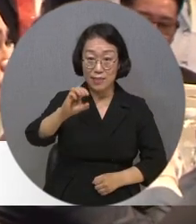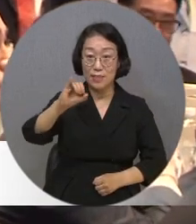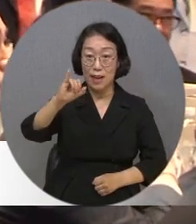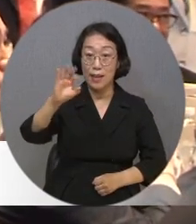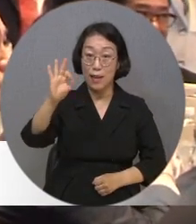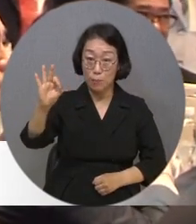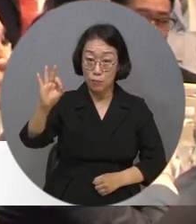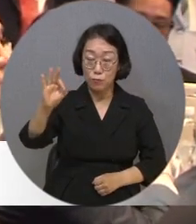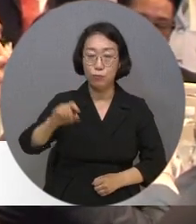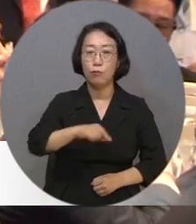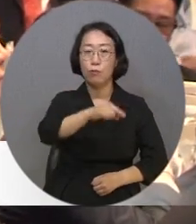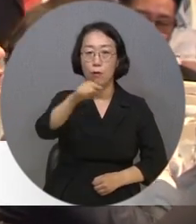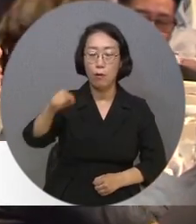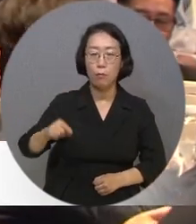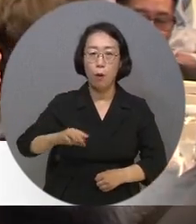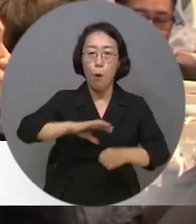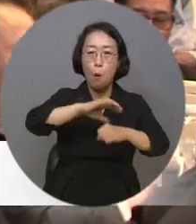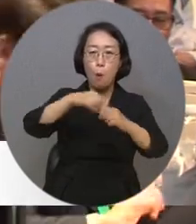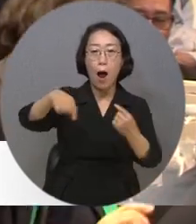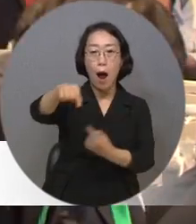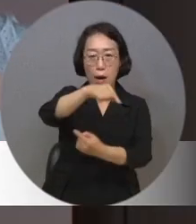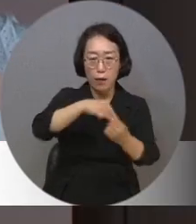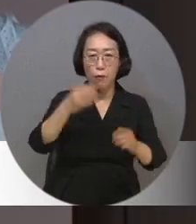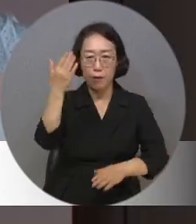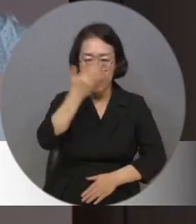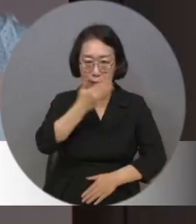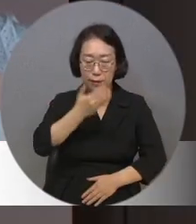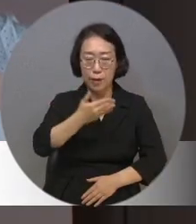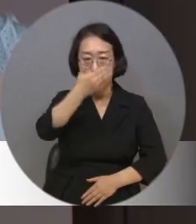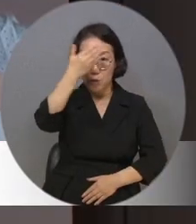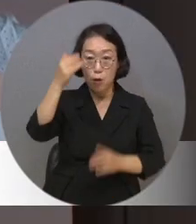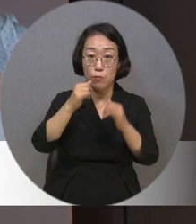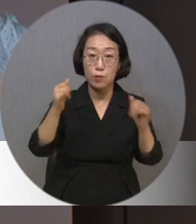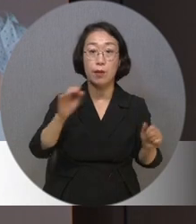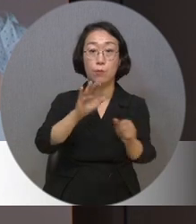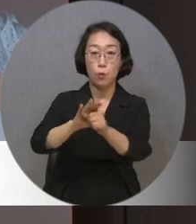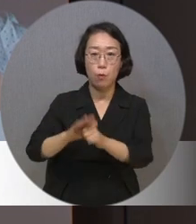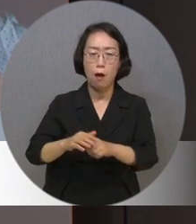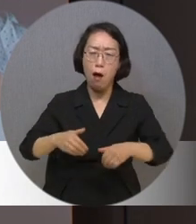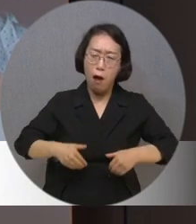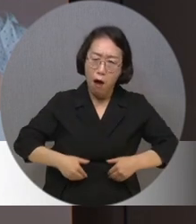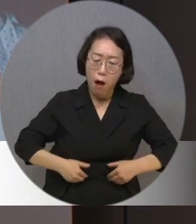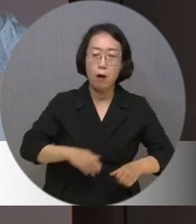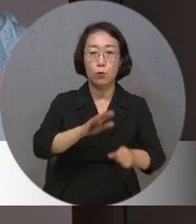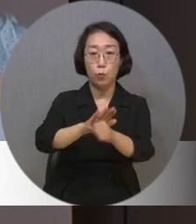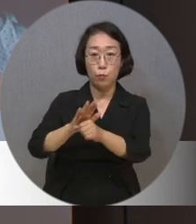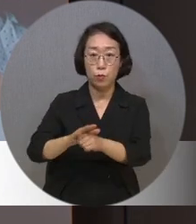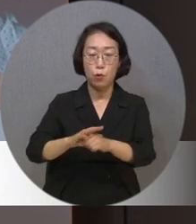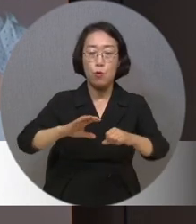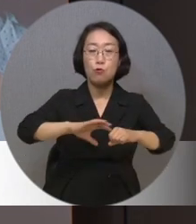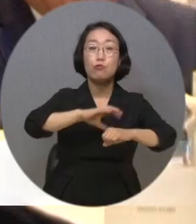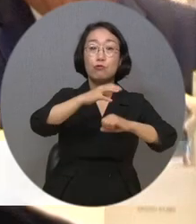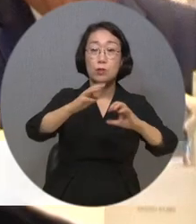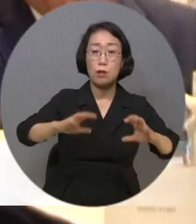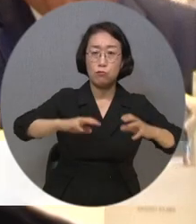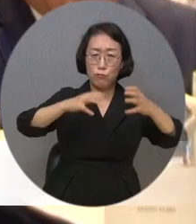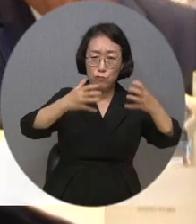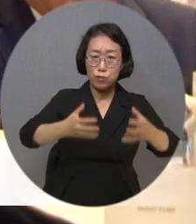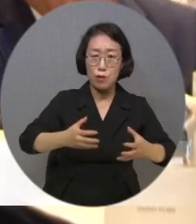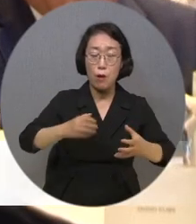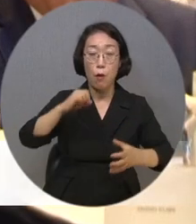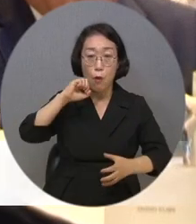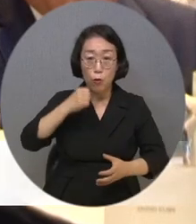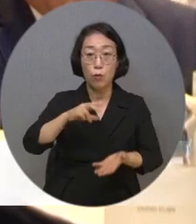LCIF는 환경 정화 및 보존 사업, 청소년 지원 사업, 기아 구조 사업 등 국제사회의 다양한